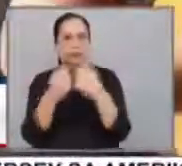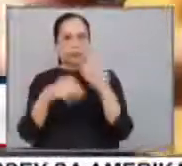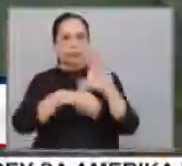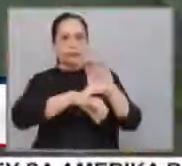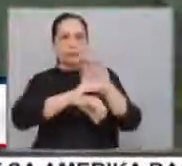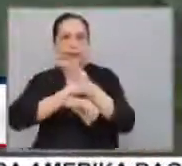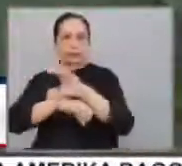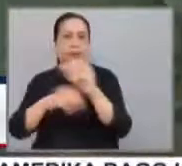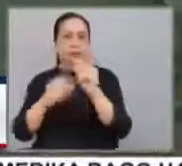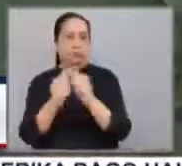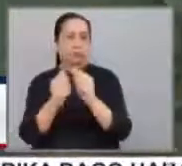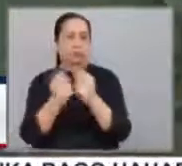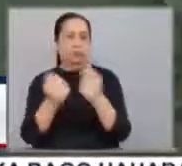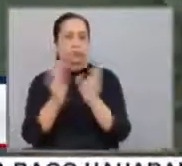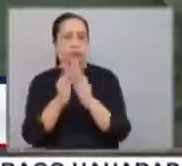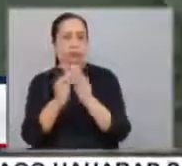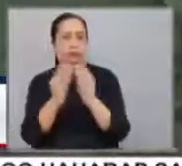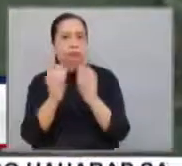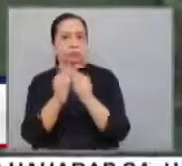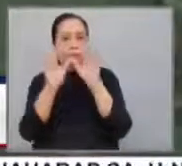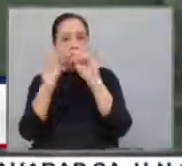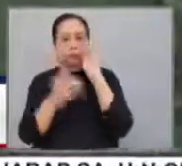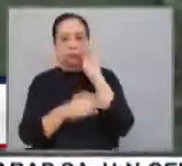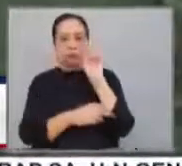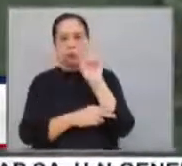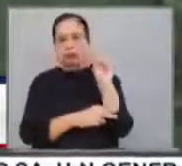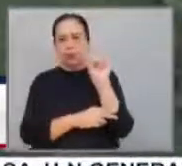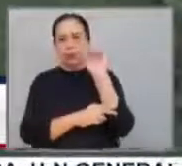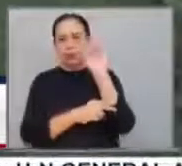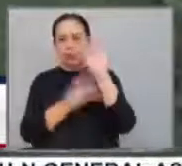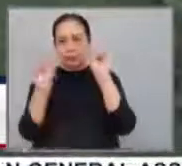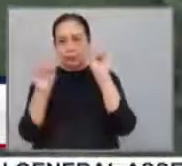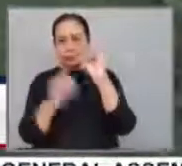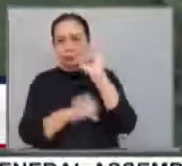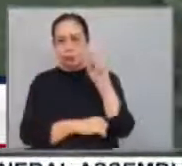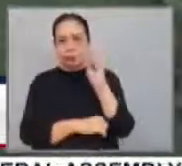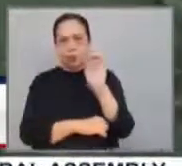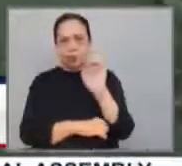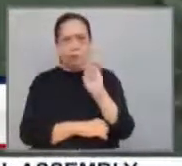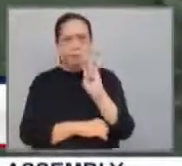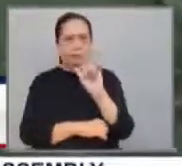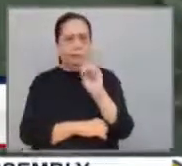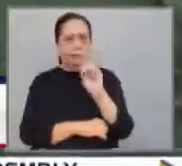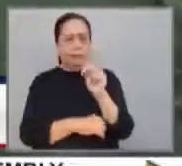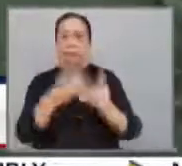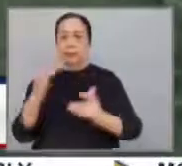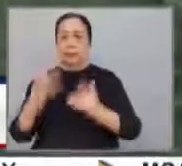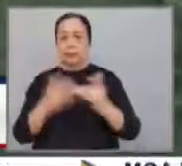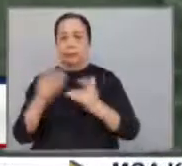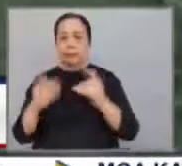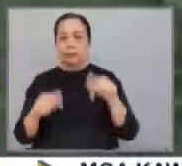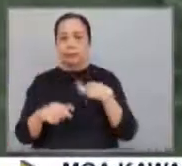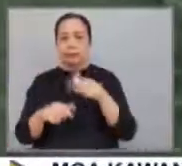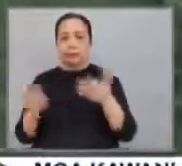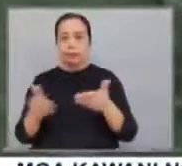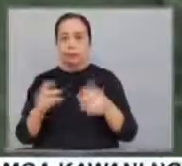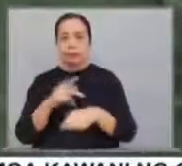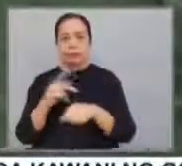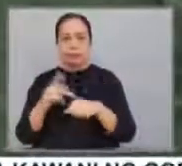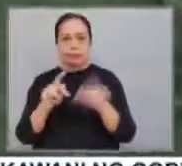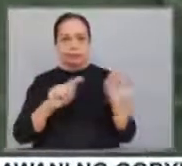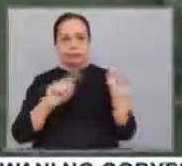ng paikipagpulong ni Pangulong Marcos kay US President Joe Biden. Excited naman dayan ng ilang Pilipino rito sa Estados Unidos sa pagating ni